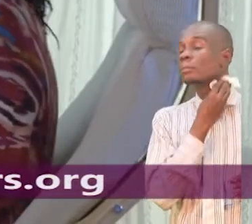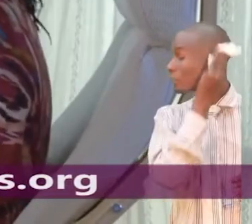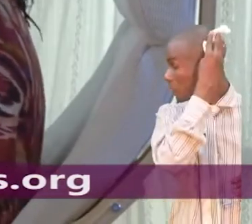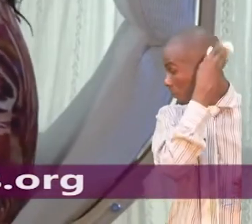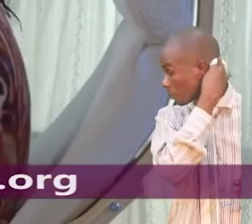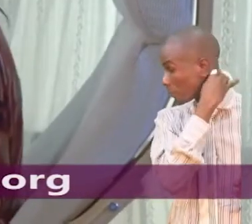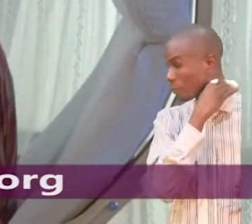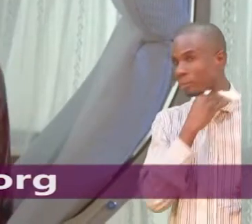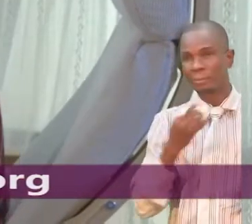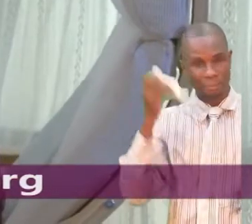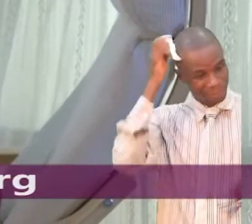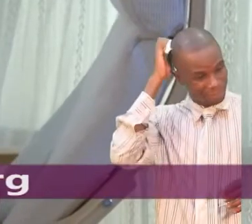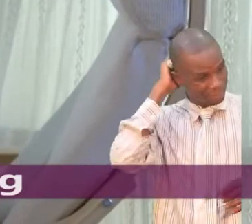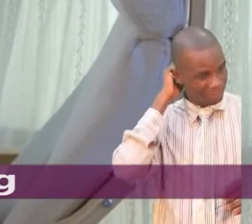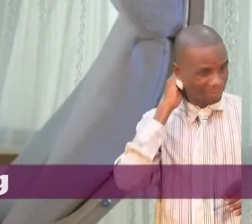Kristo.